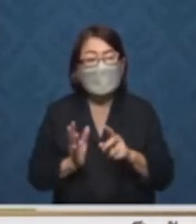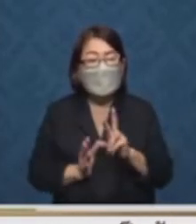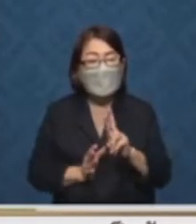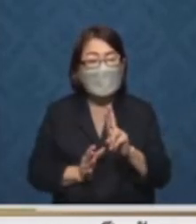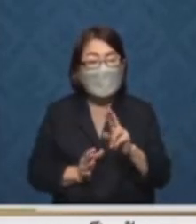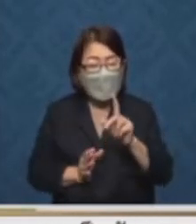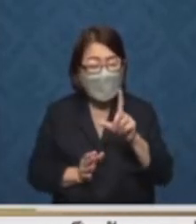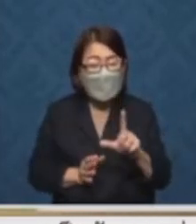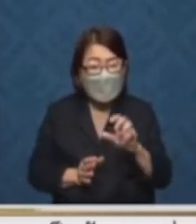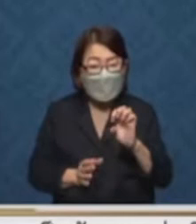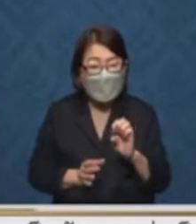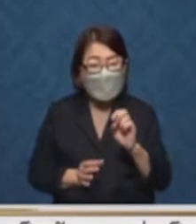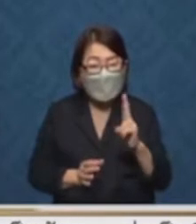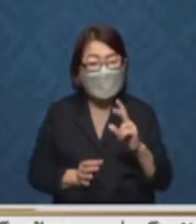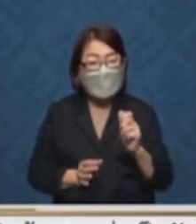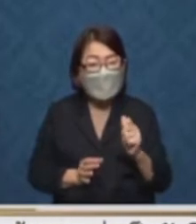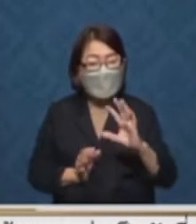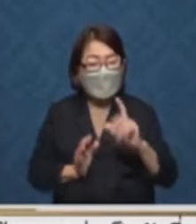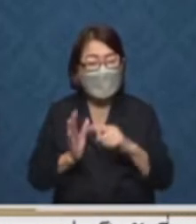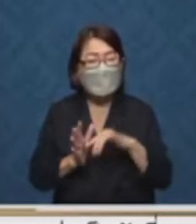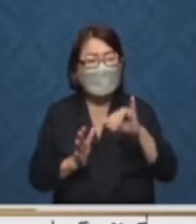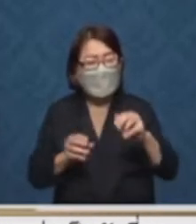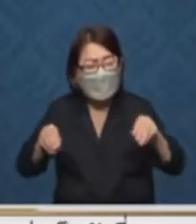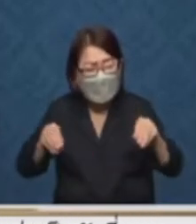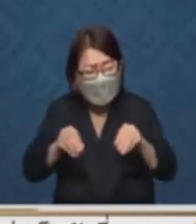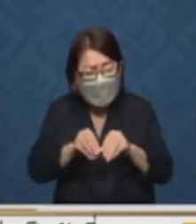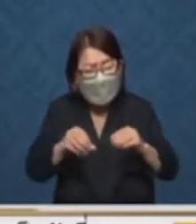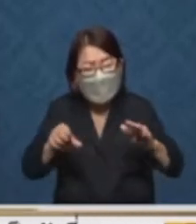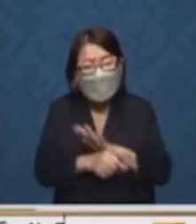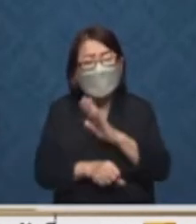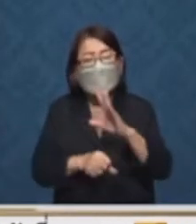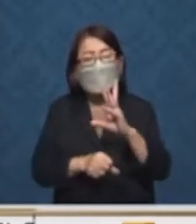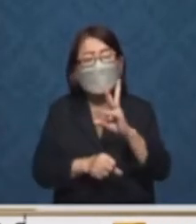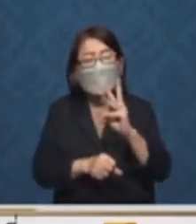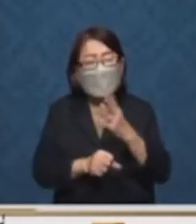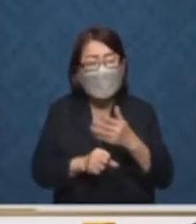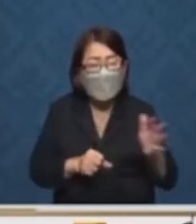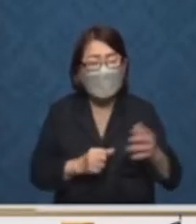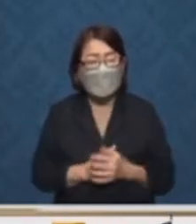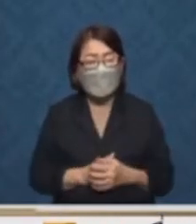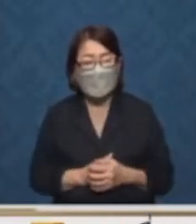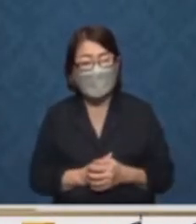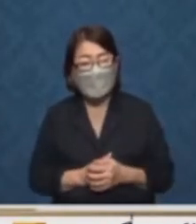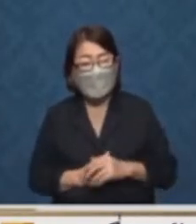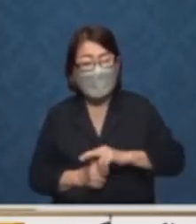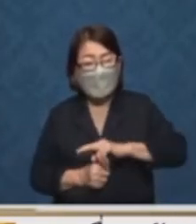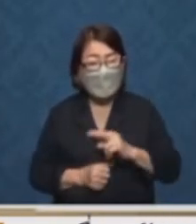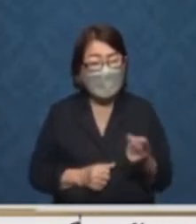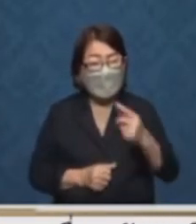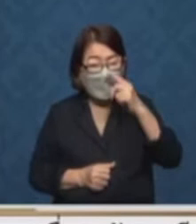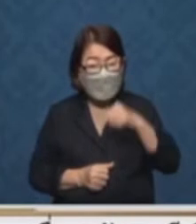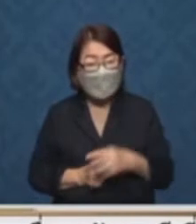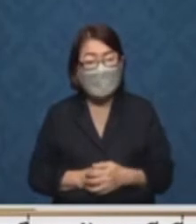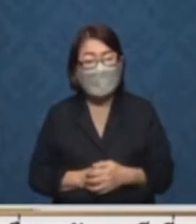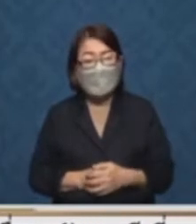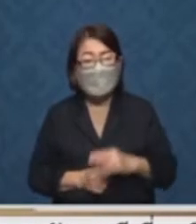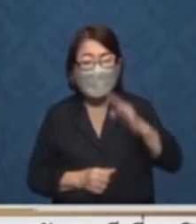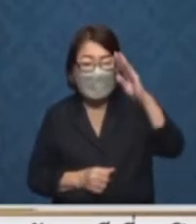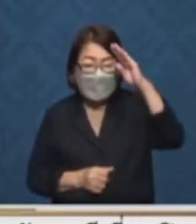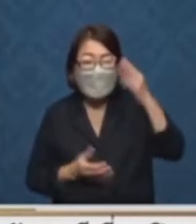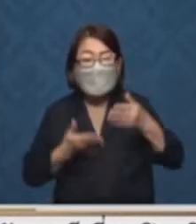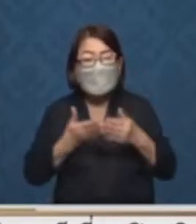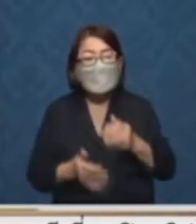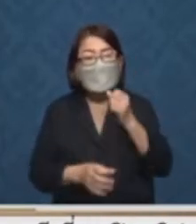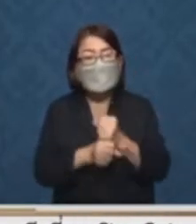ณครับก็แปลเป็นไทยง่ายๆนะครับท่านประธานฮะว่ากองทัพเรือมีจดหมายไปถึ